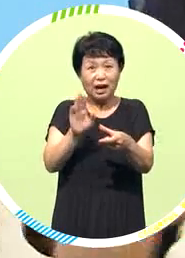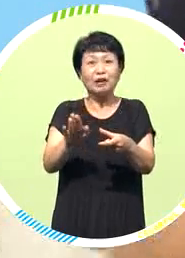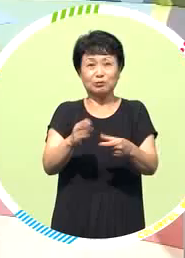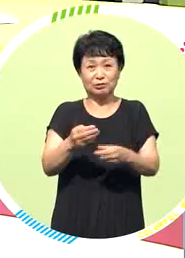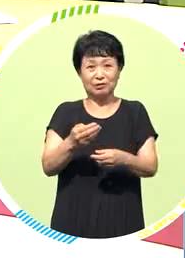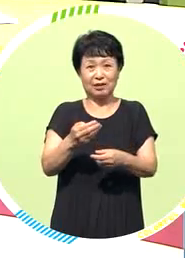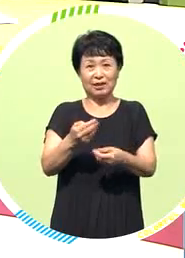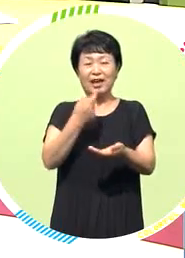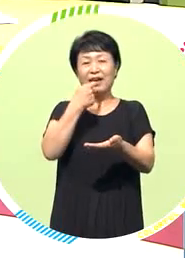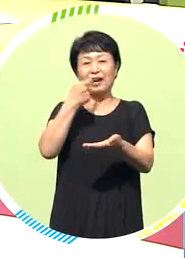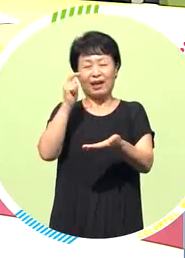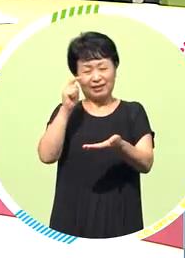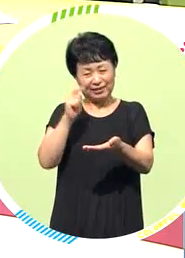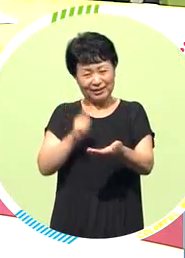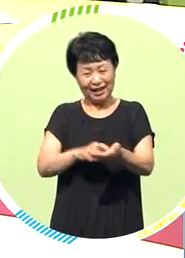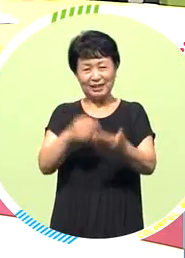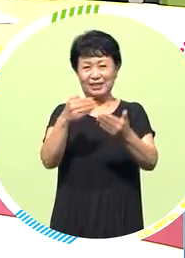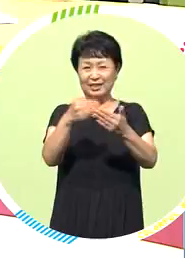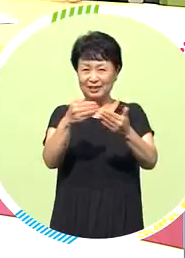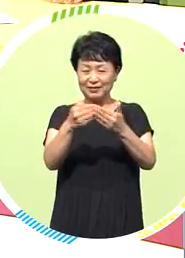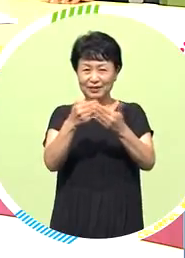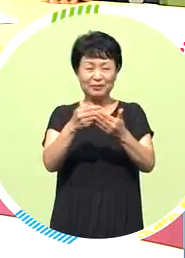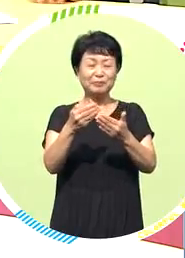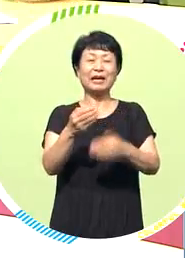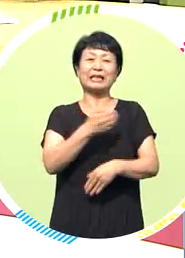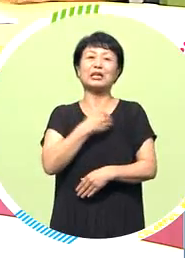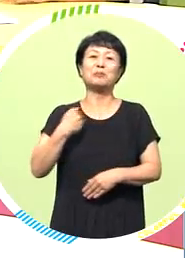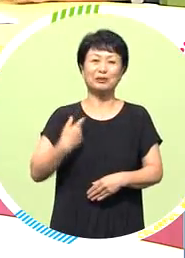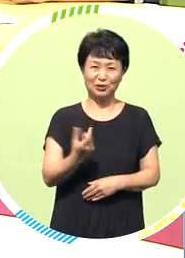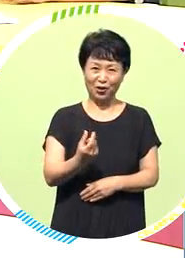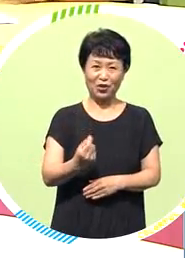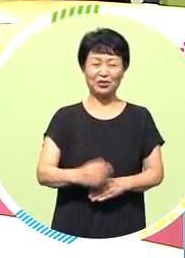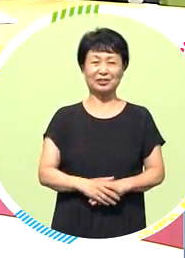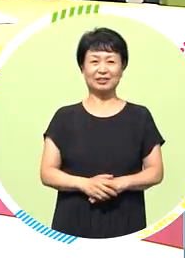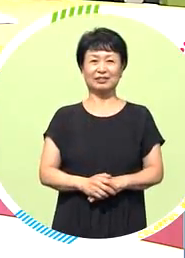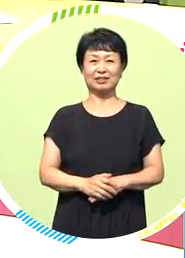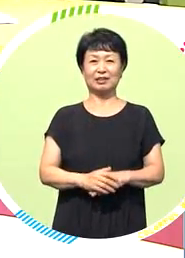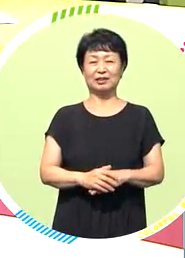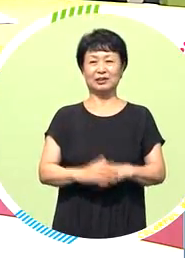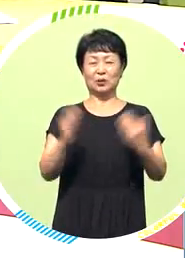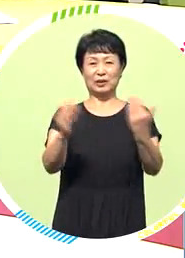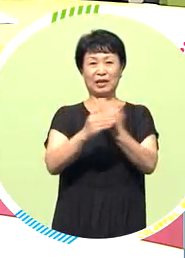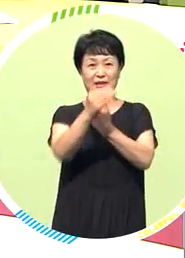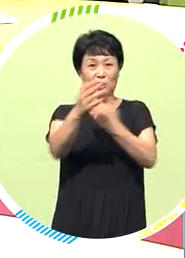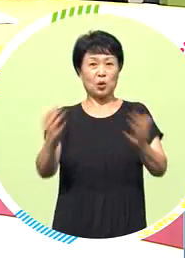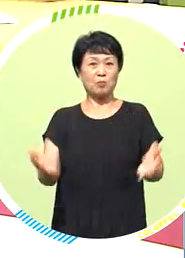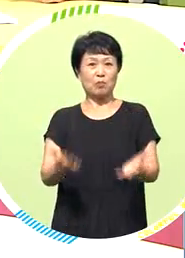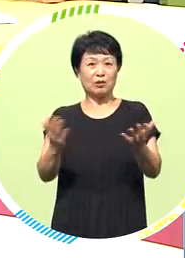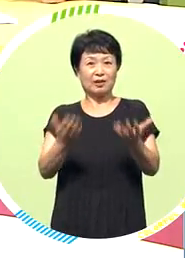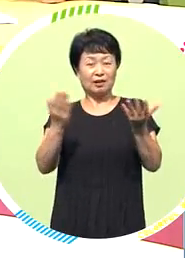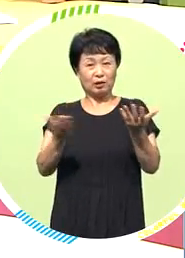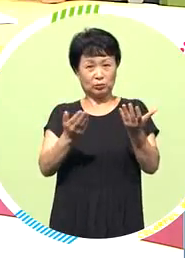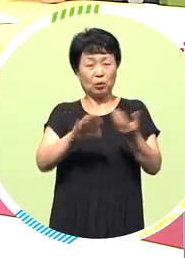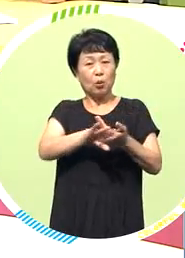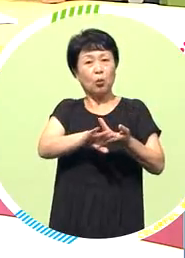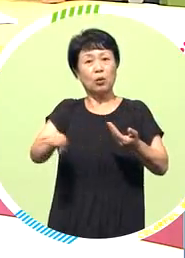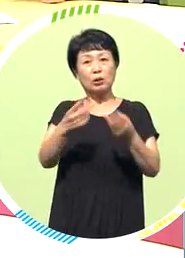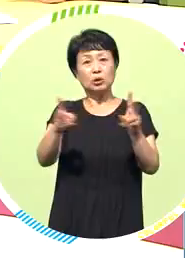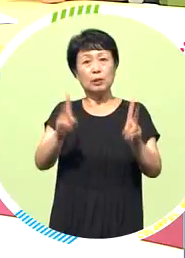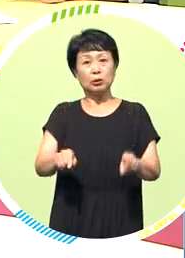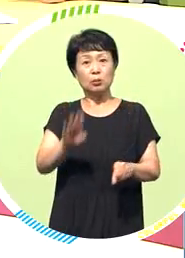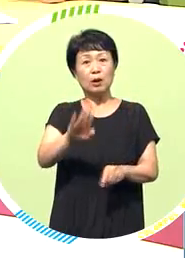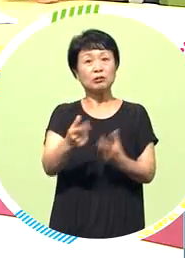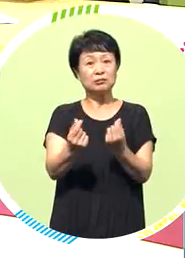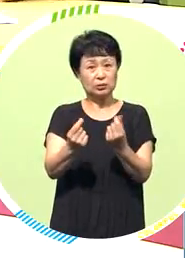い、 私は 皆さん簡単にできます。 大会を盛り上げる、あのその他のイベントなんかもある